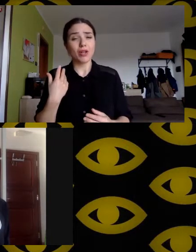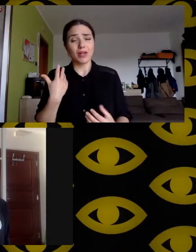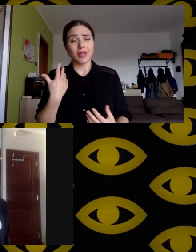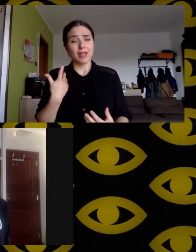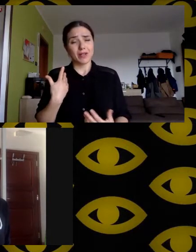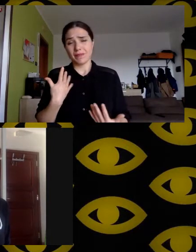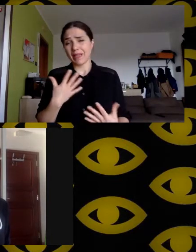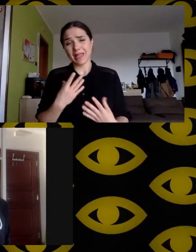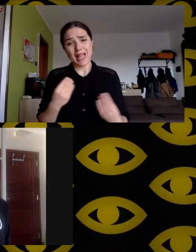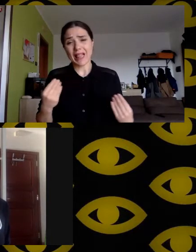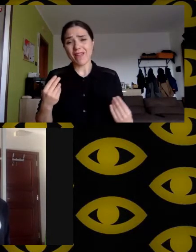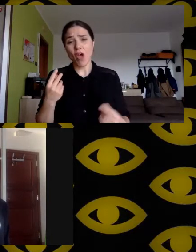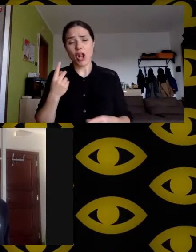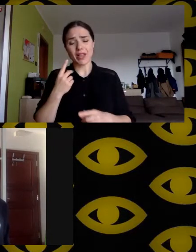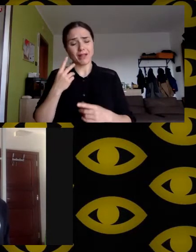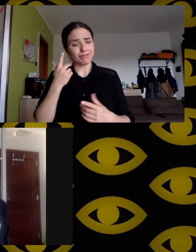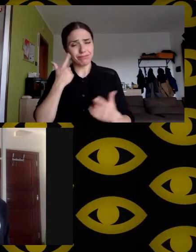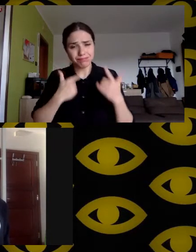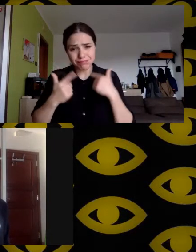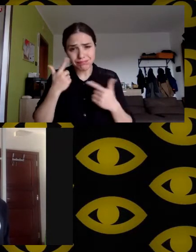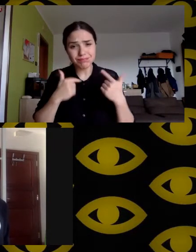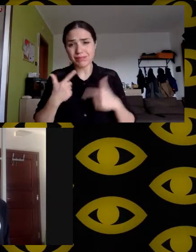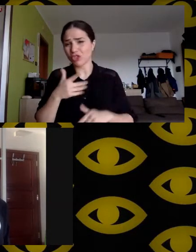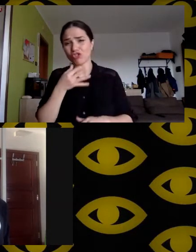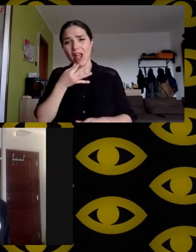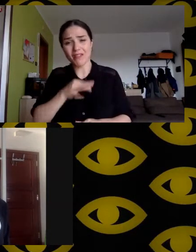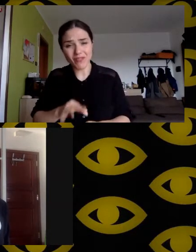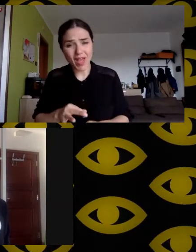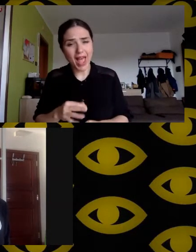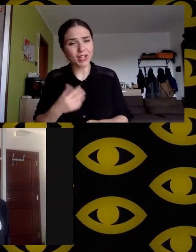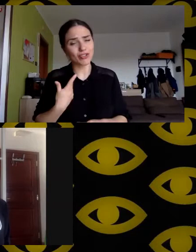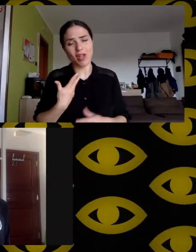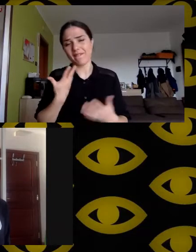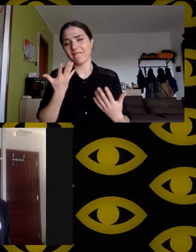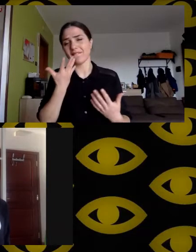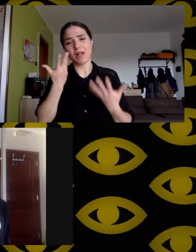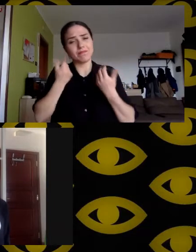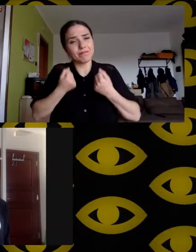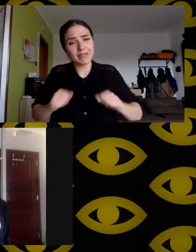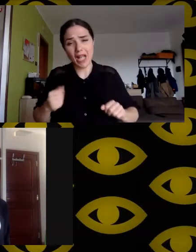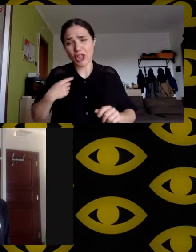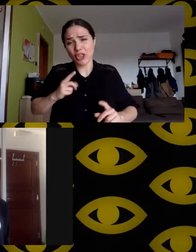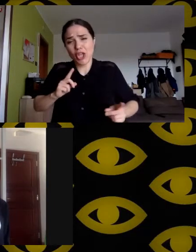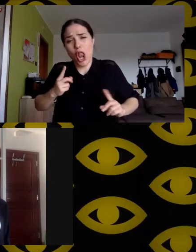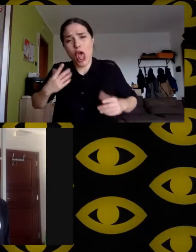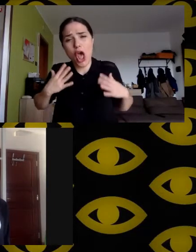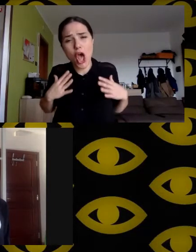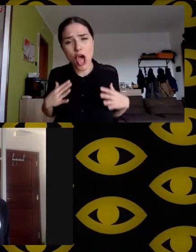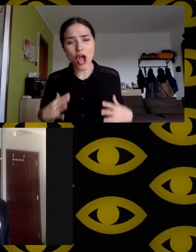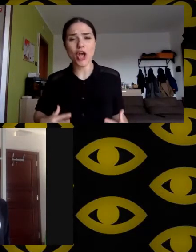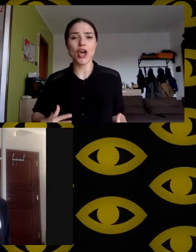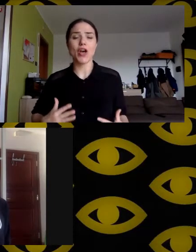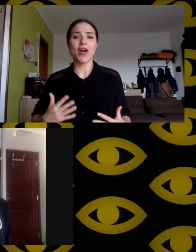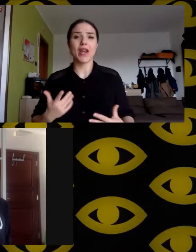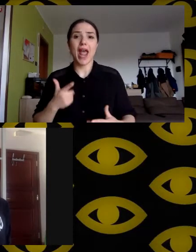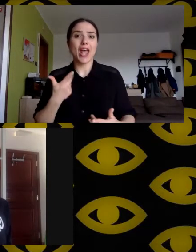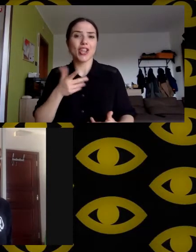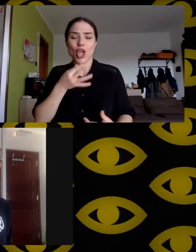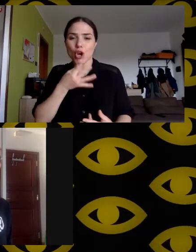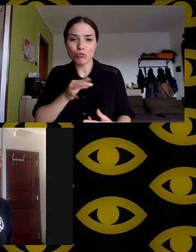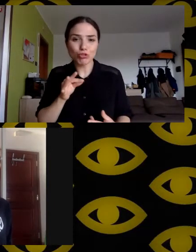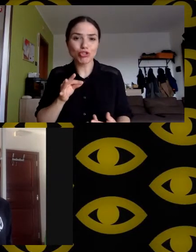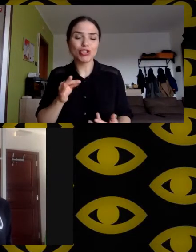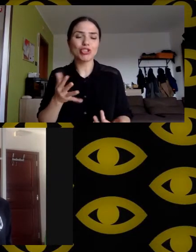ce la faccio, voglio mollare tutto, per favore basta, che avevo dolori ovunque, non riuscivo a chiudere le ripetute, però poi un secondo